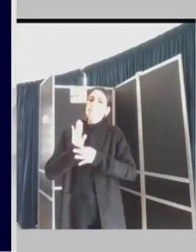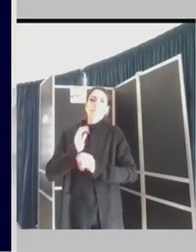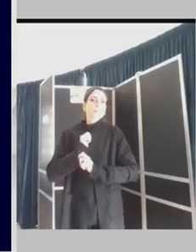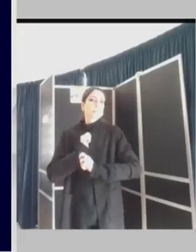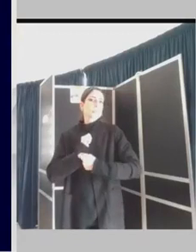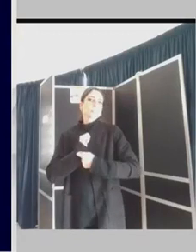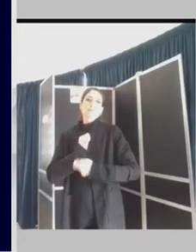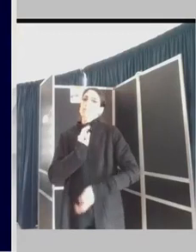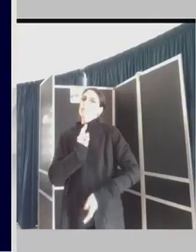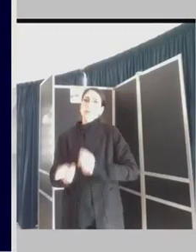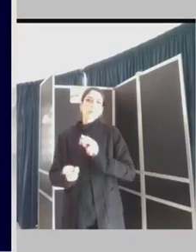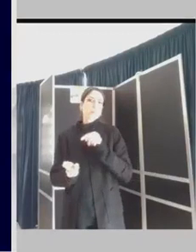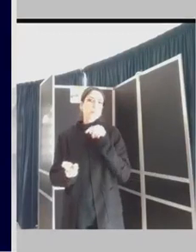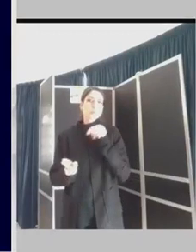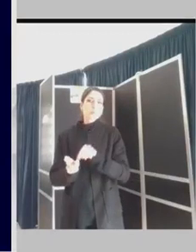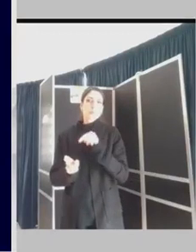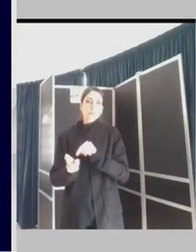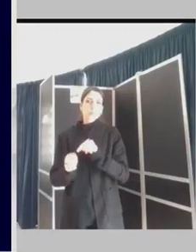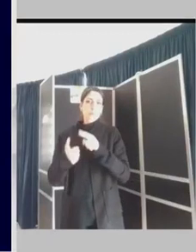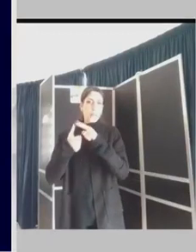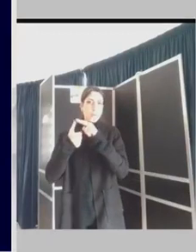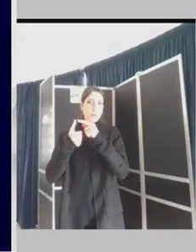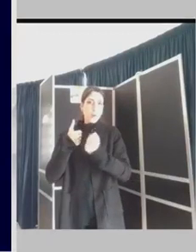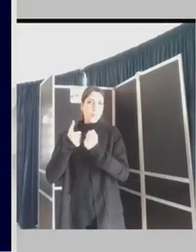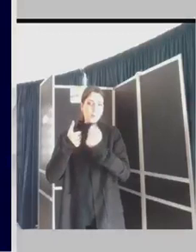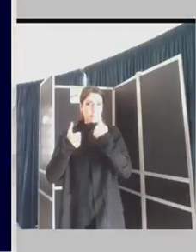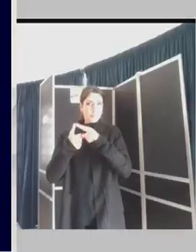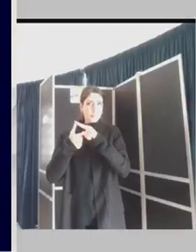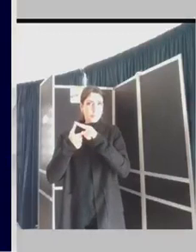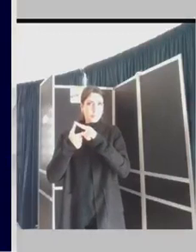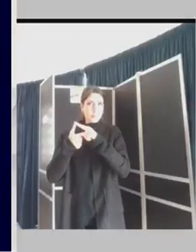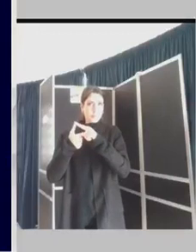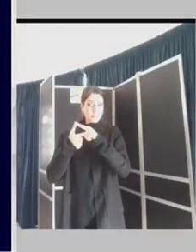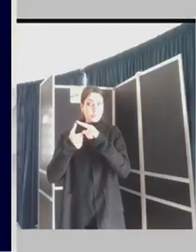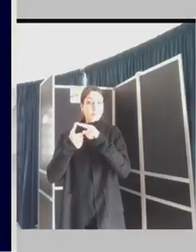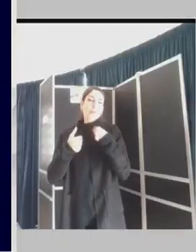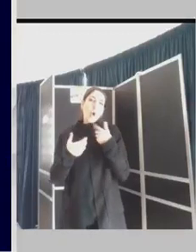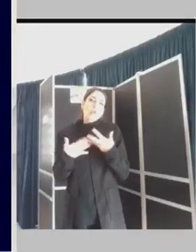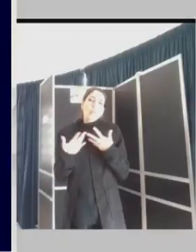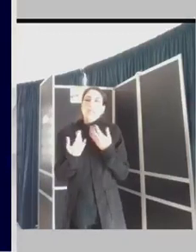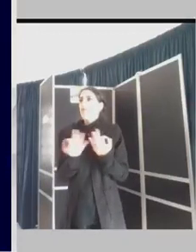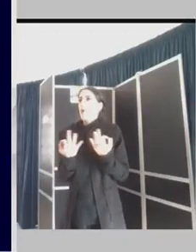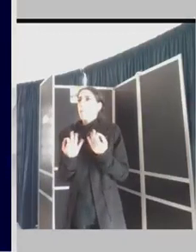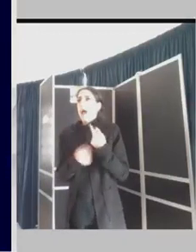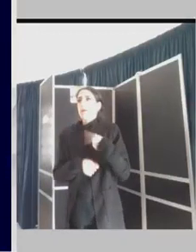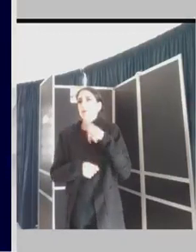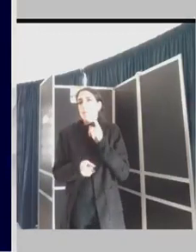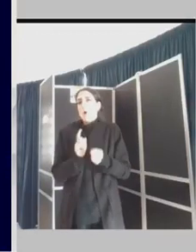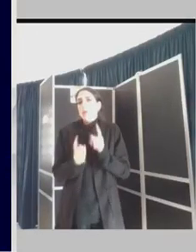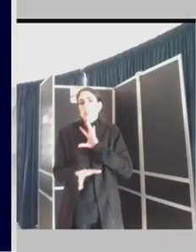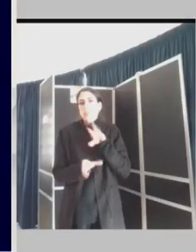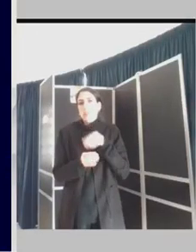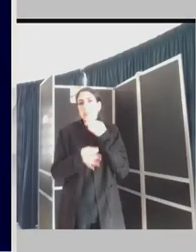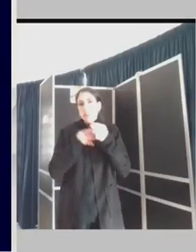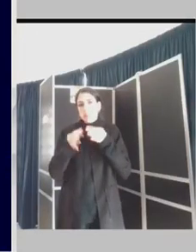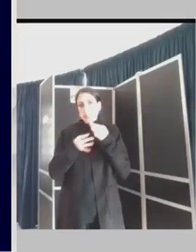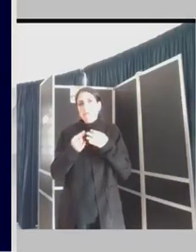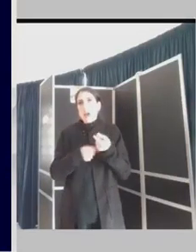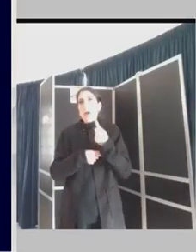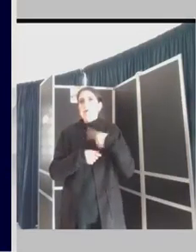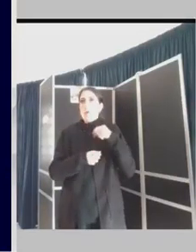stringenti. Io sono contento che recentemente, ovviamente noi siamo forze politiche, quindi ci fa anche piacere se la nostra forza politica